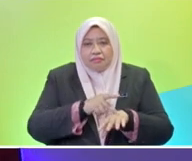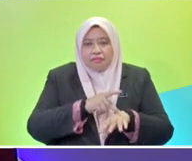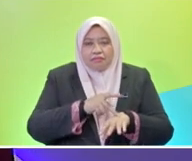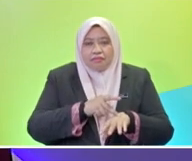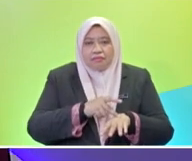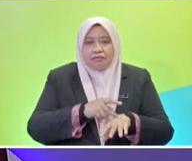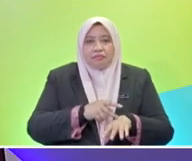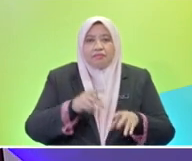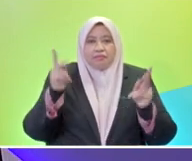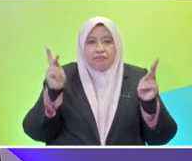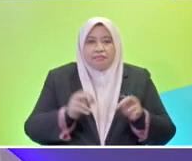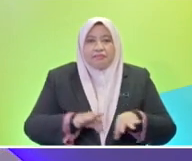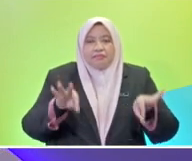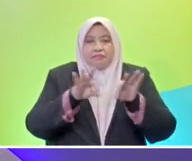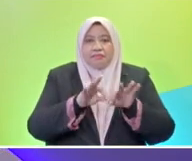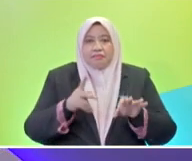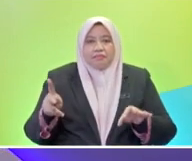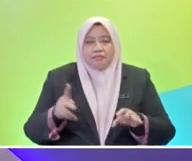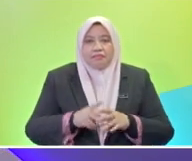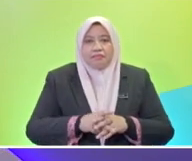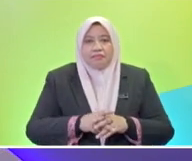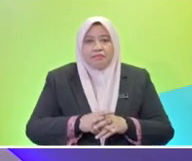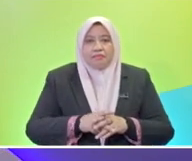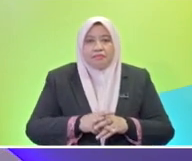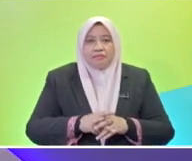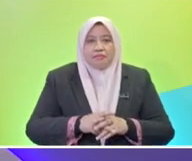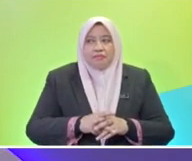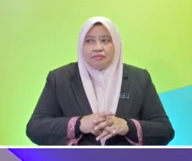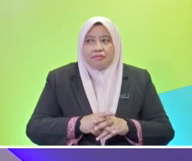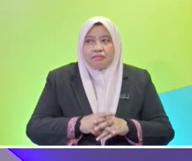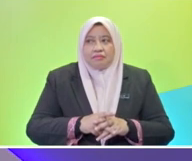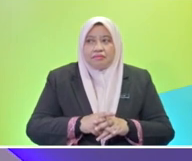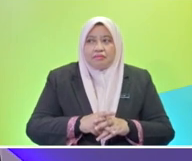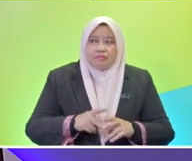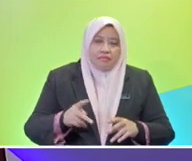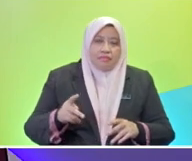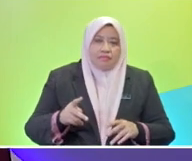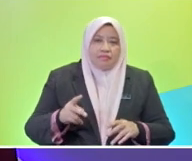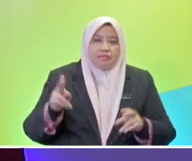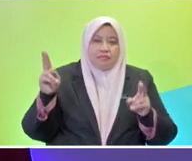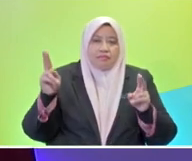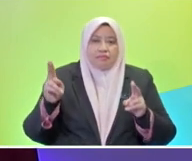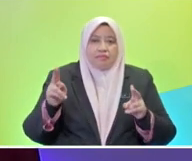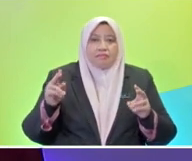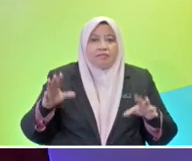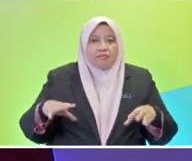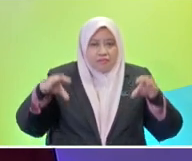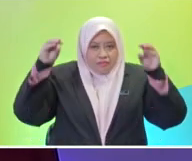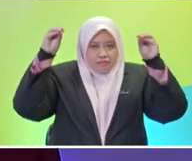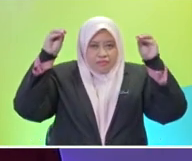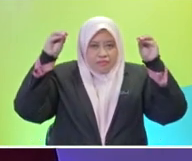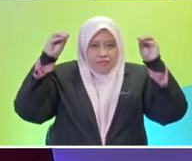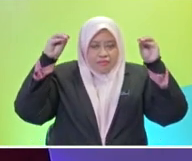ini perlukan tengok slide kita ni. Perlukan karbon